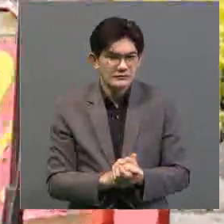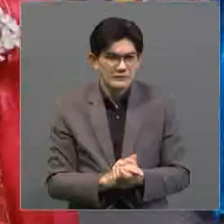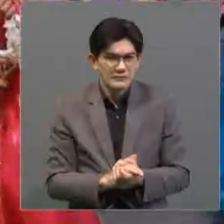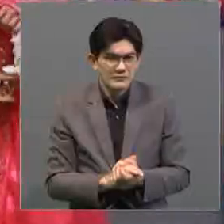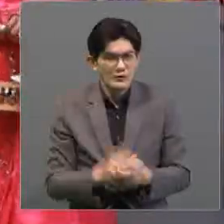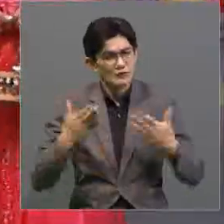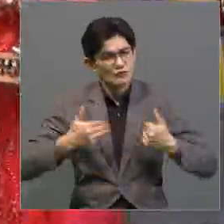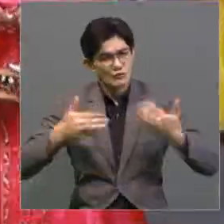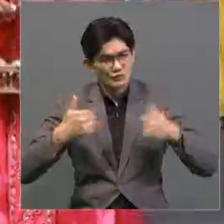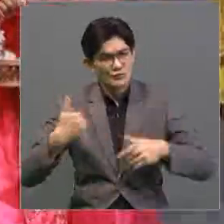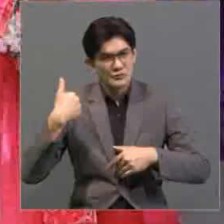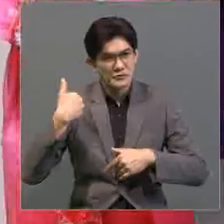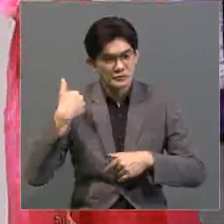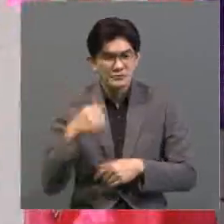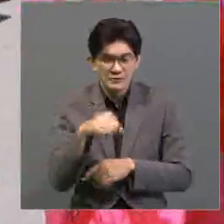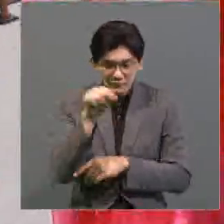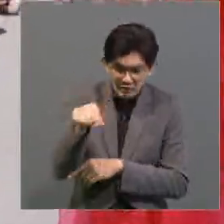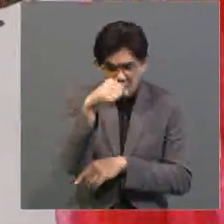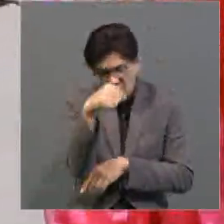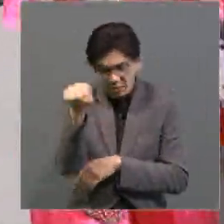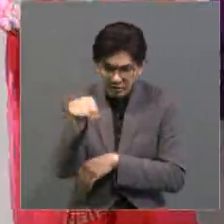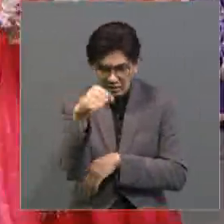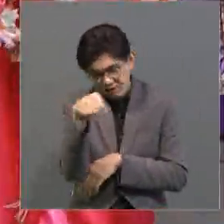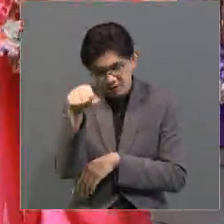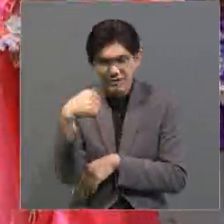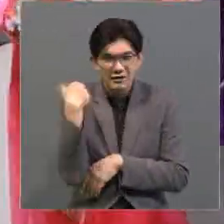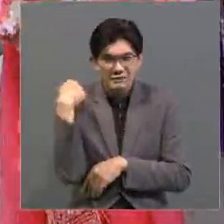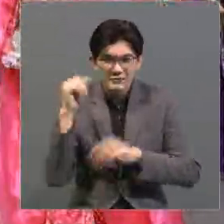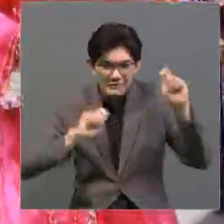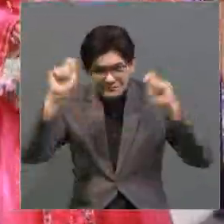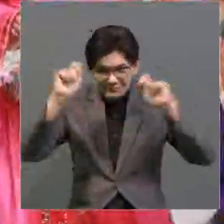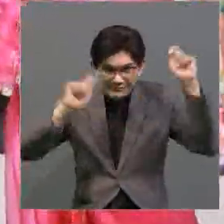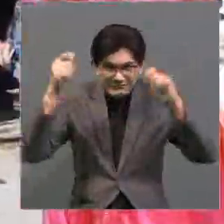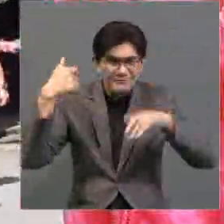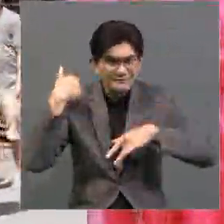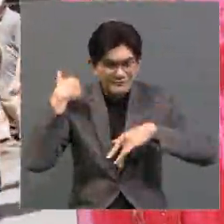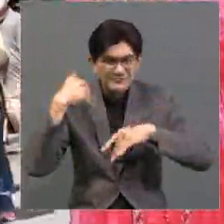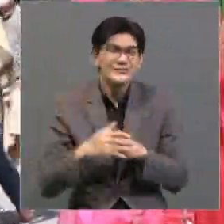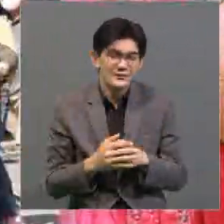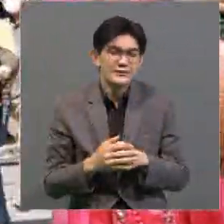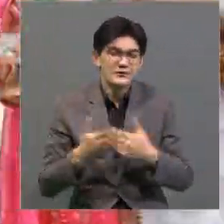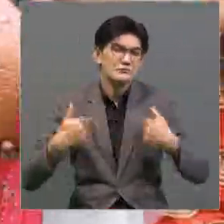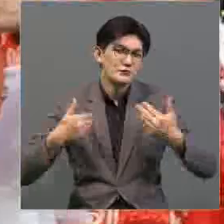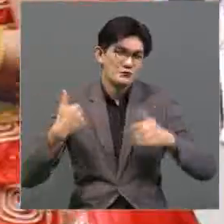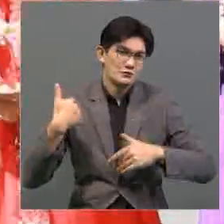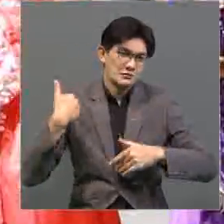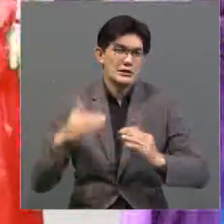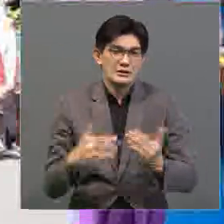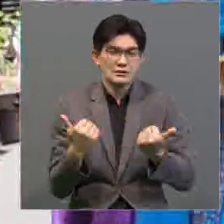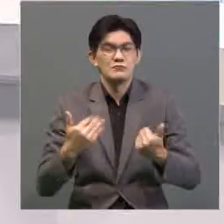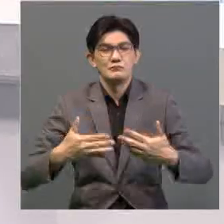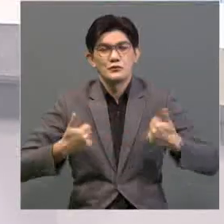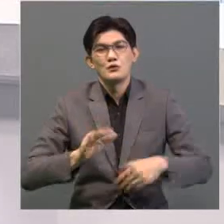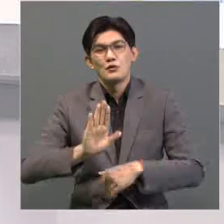บนช้างมีความสุขเลยนะแบบทรายหัวแบบโอ้โหเชิดมังกร เต็มที่มาก ใช่ก็ถือว่าเป็นอีกหนึ่